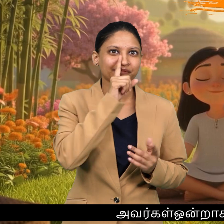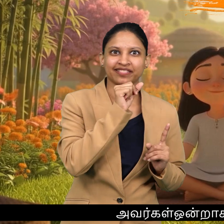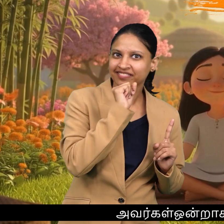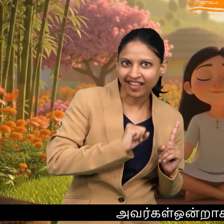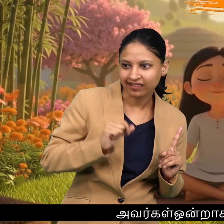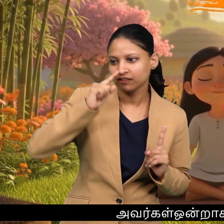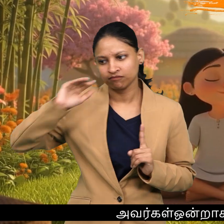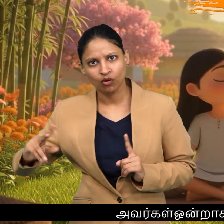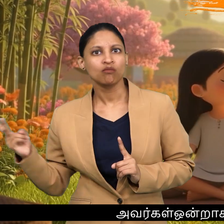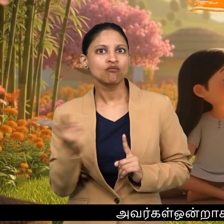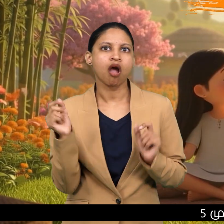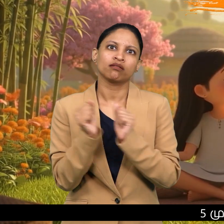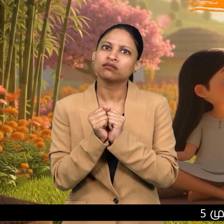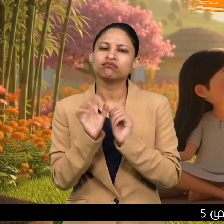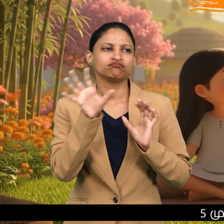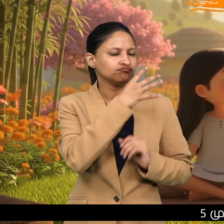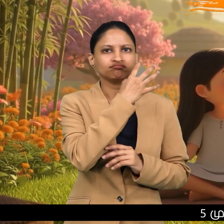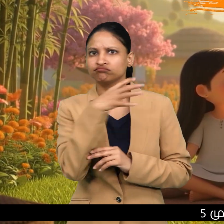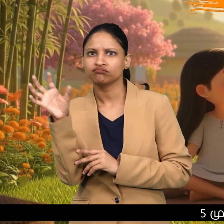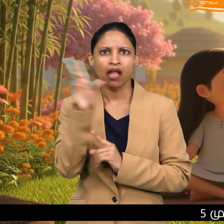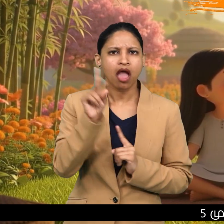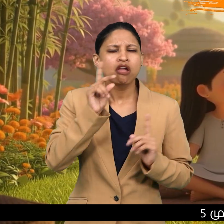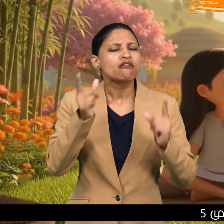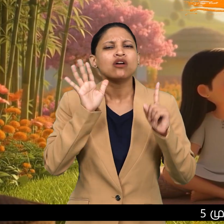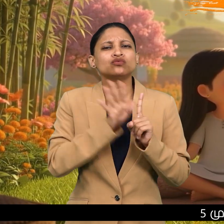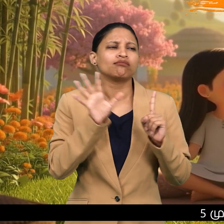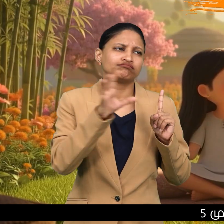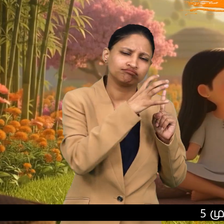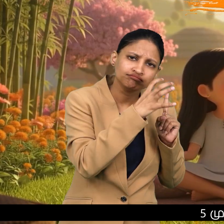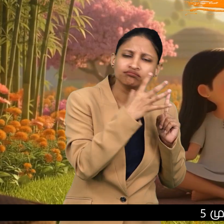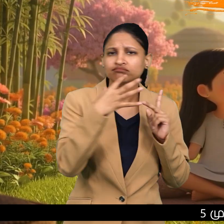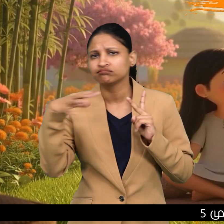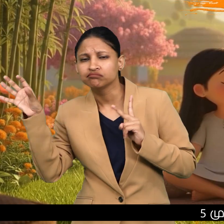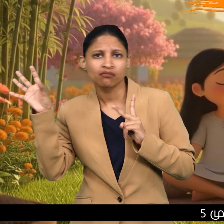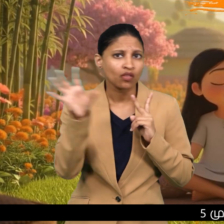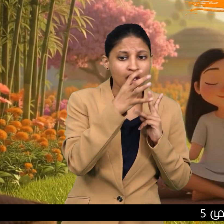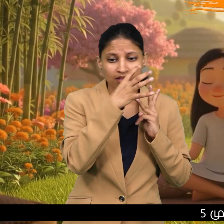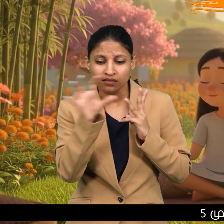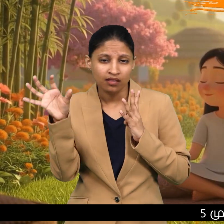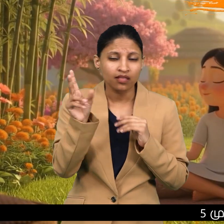ஒன்றாக செய்தனர். மெதுவாக 5 முதல் 8 முறை செய்.